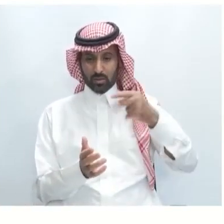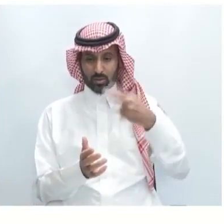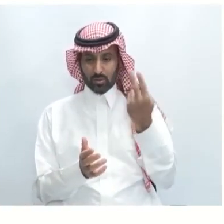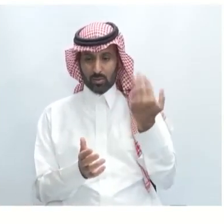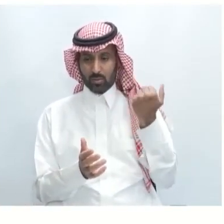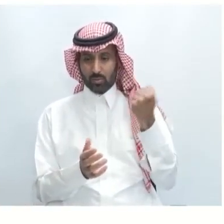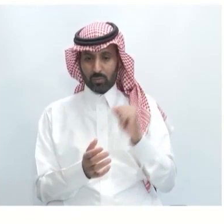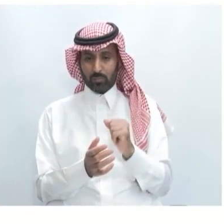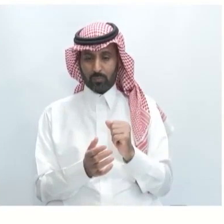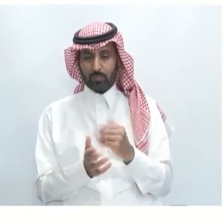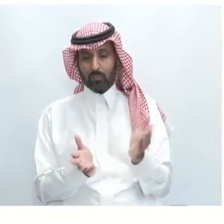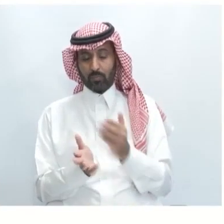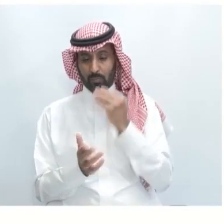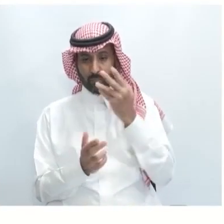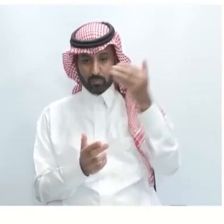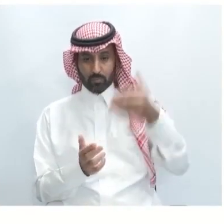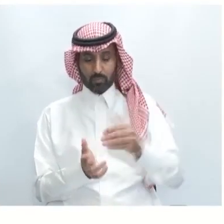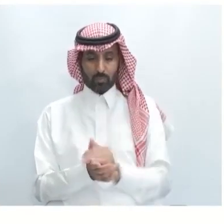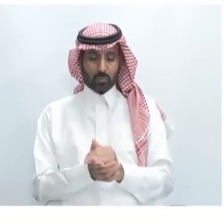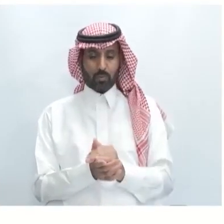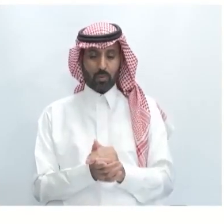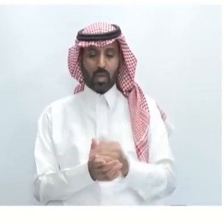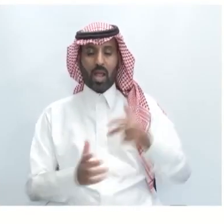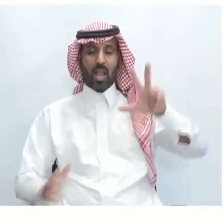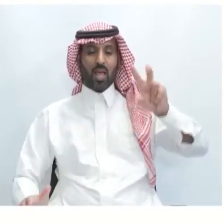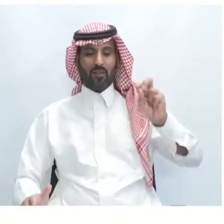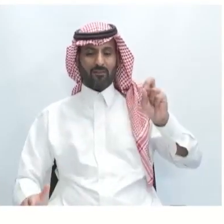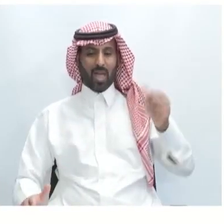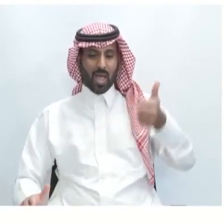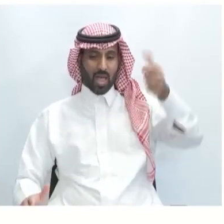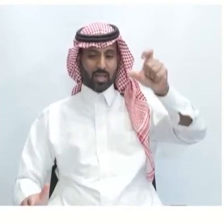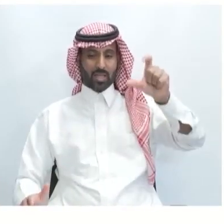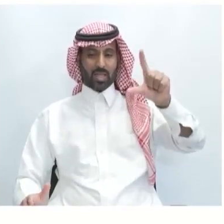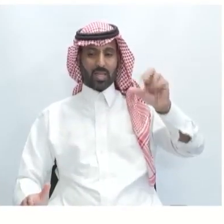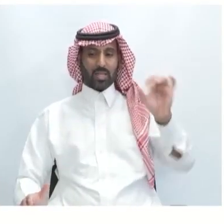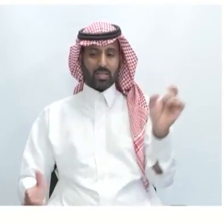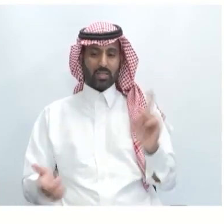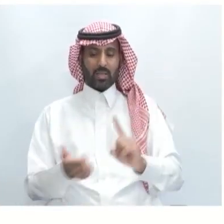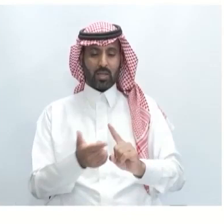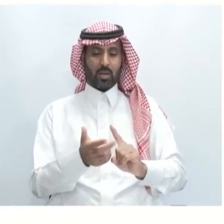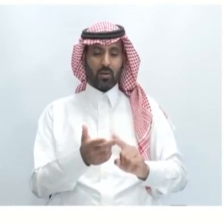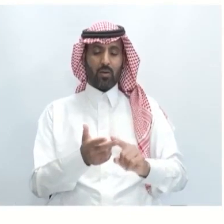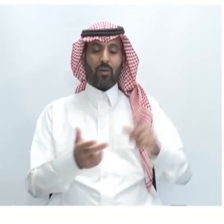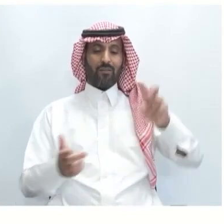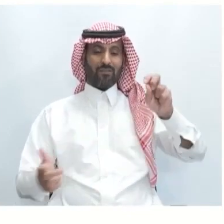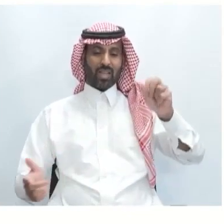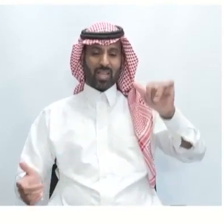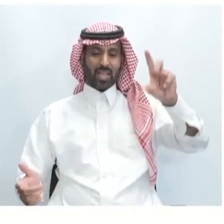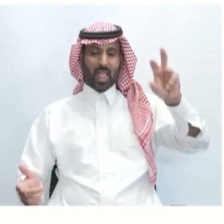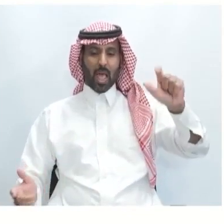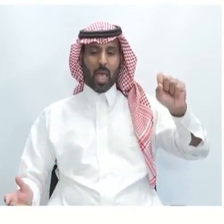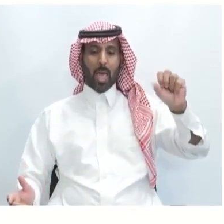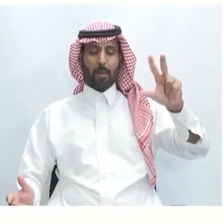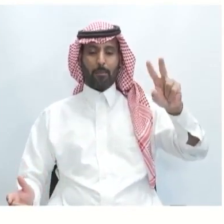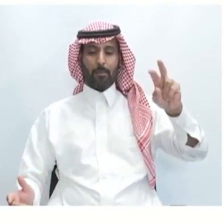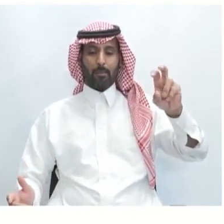ق قبل قليل الان ننتقل الفالين وفينيل الالنين ماذا يحتويان الفالين لاحظ انه لا